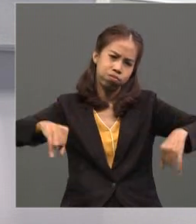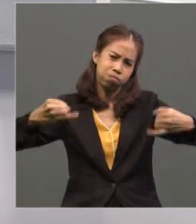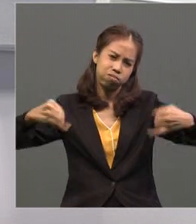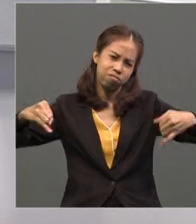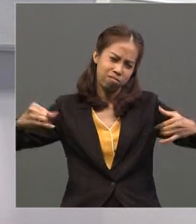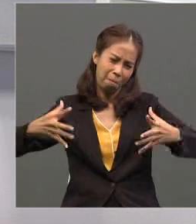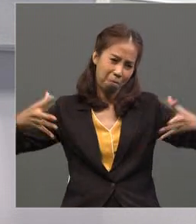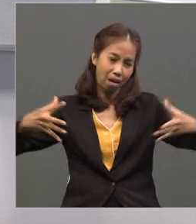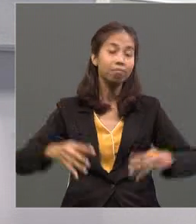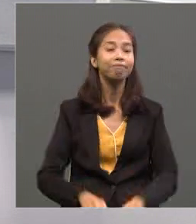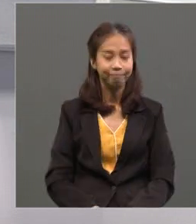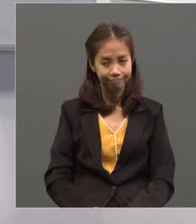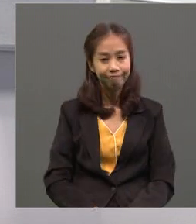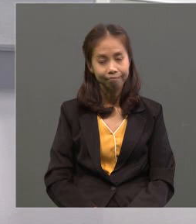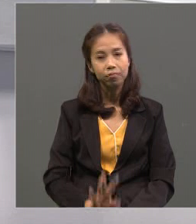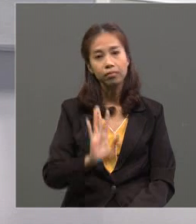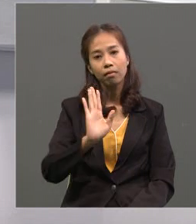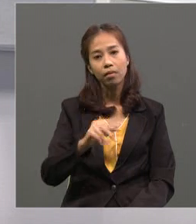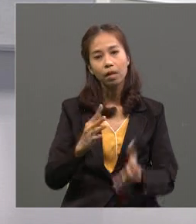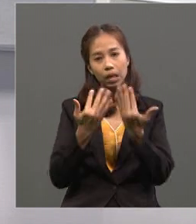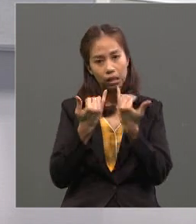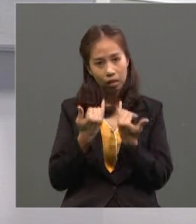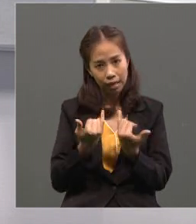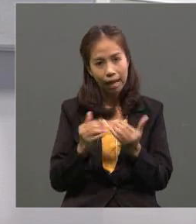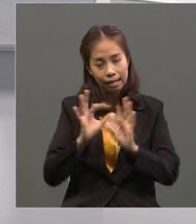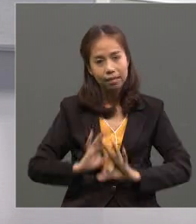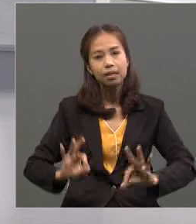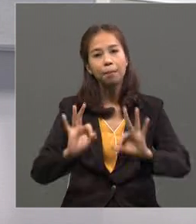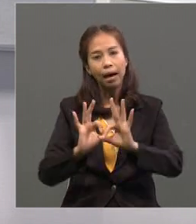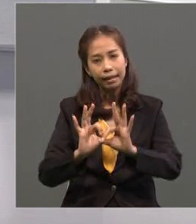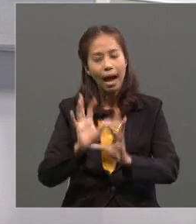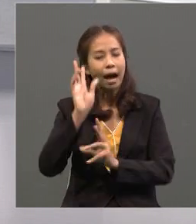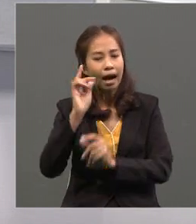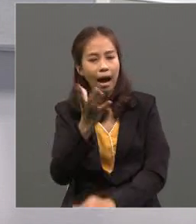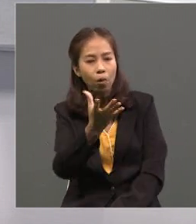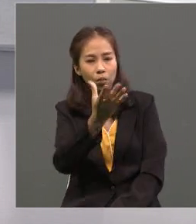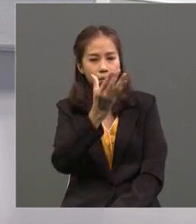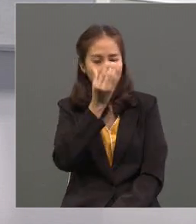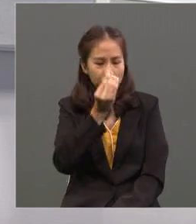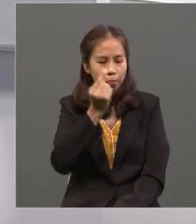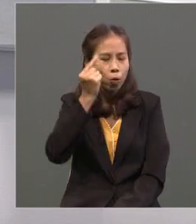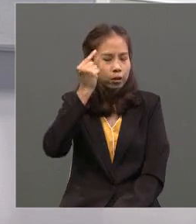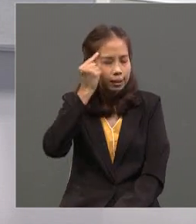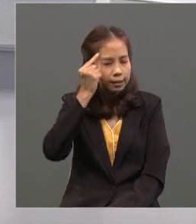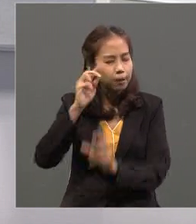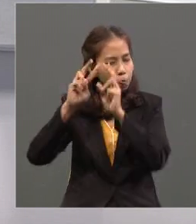หันหน้าคุยเจราจากกดีกวานะคะแล้วก็กลับสักขาวสารอะไรต่ ๆ คลิ วิเคระห์ แยก ๆ เดยวมันจะเครียดกนไปใหญ่นะ